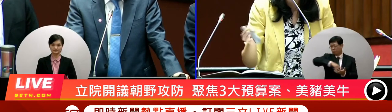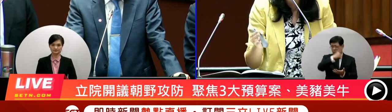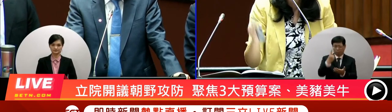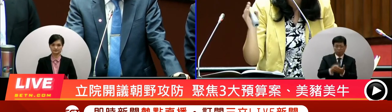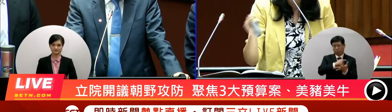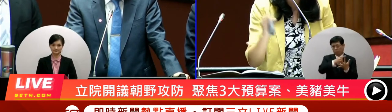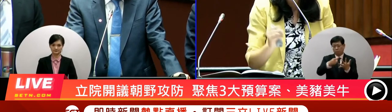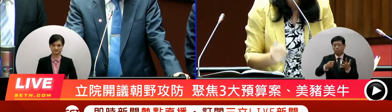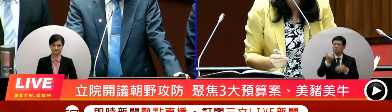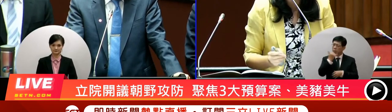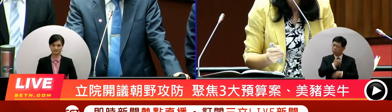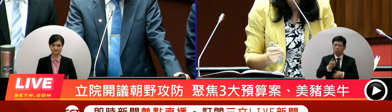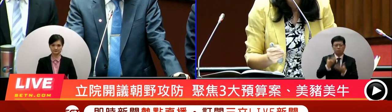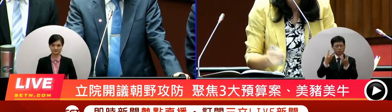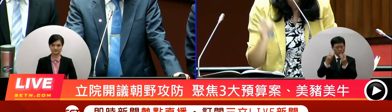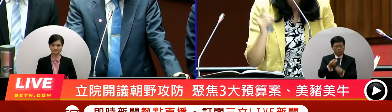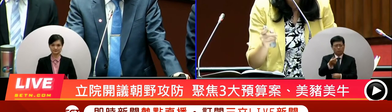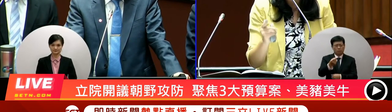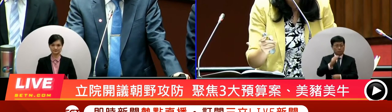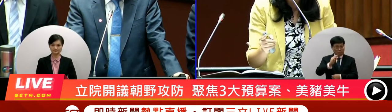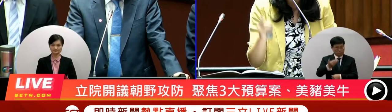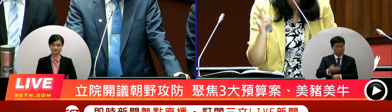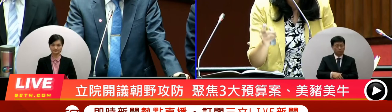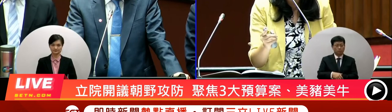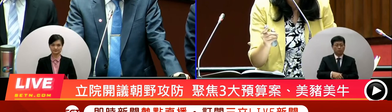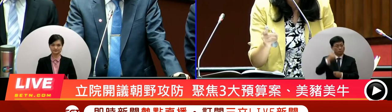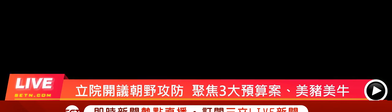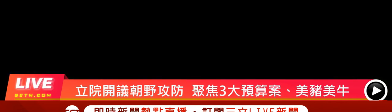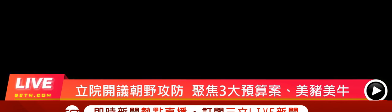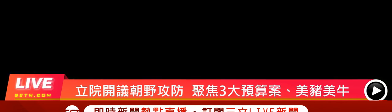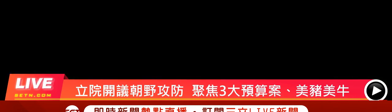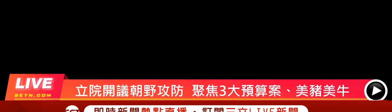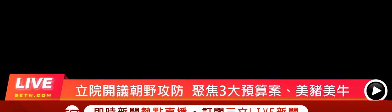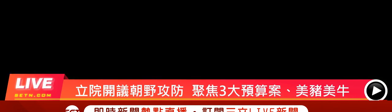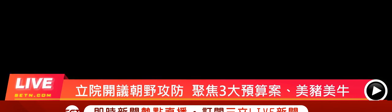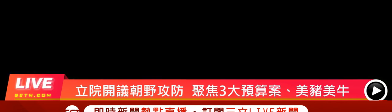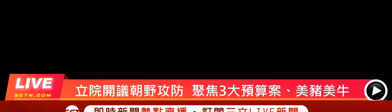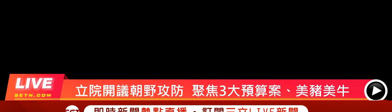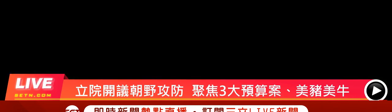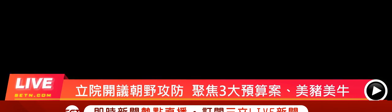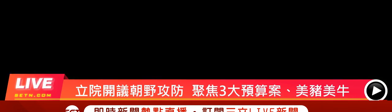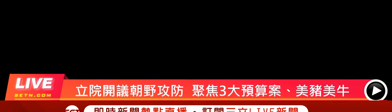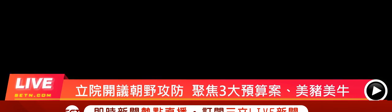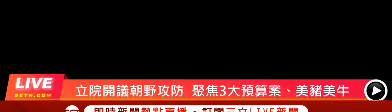逐批，那也许这个数字会降低，但是明年1月1号看。